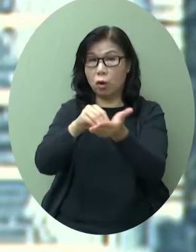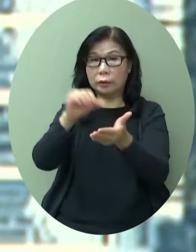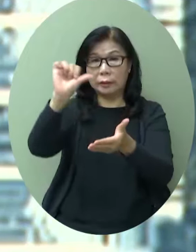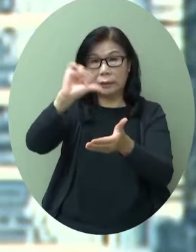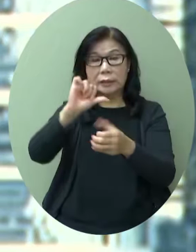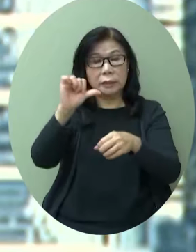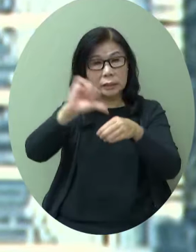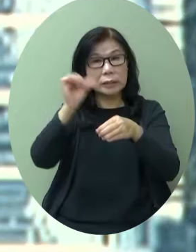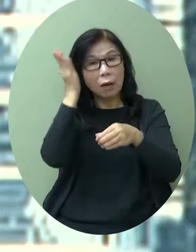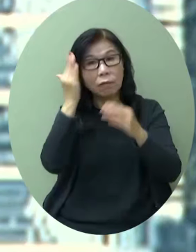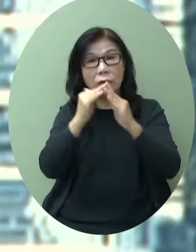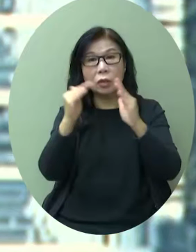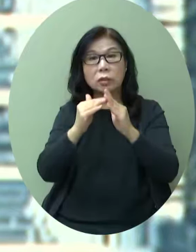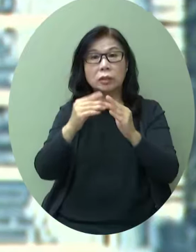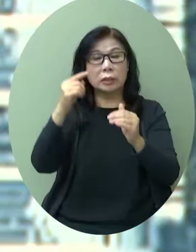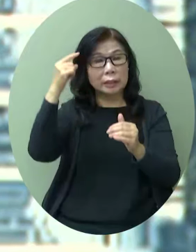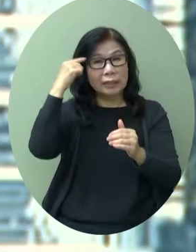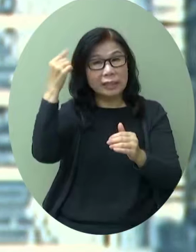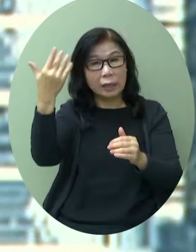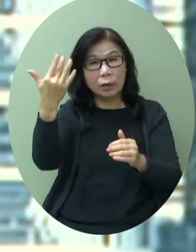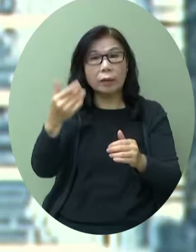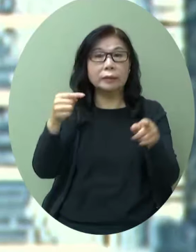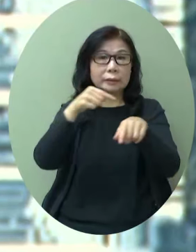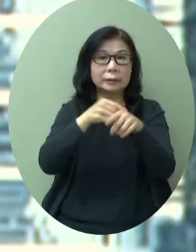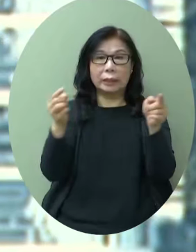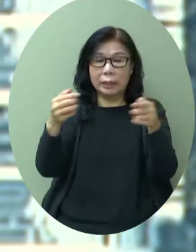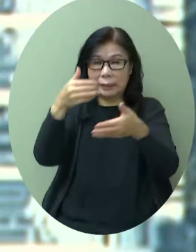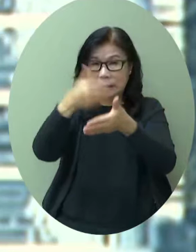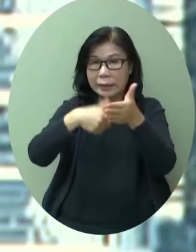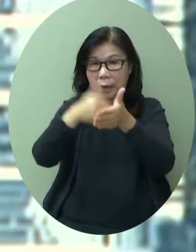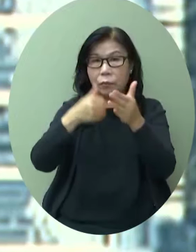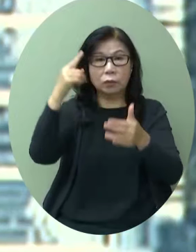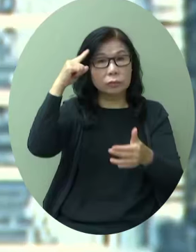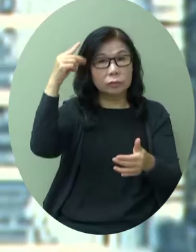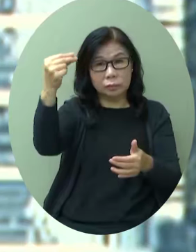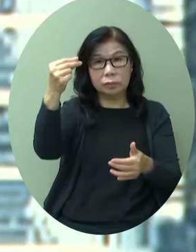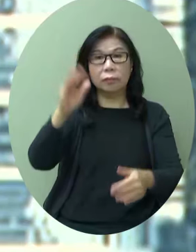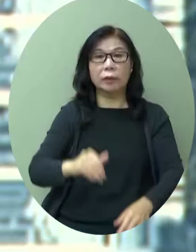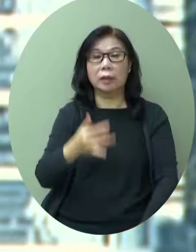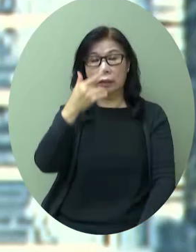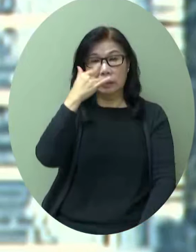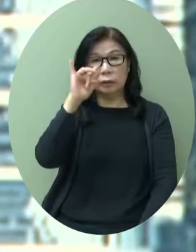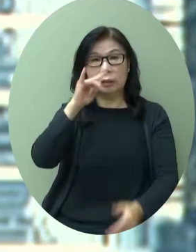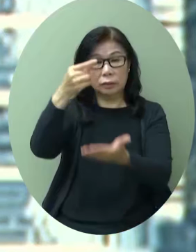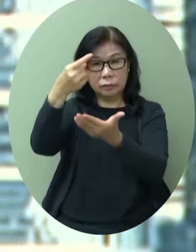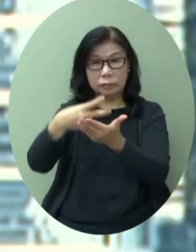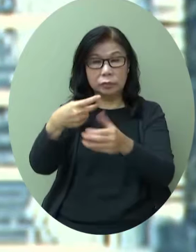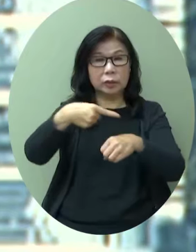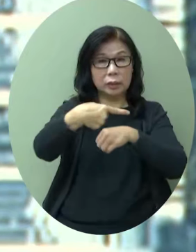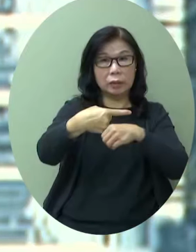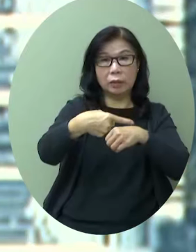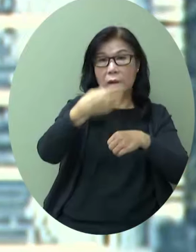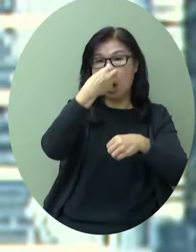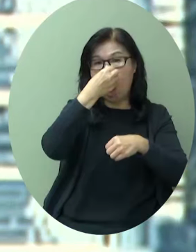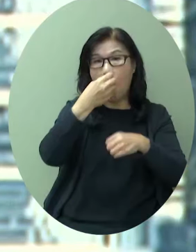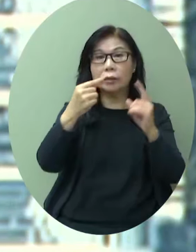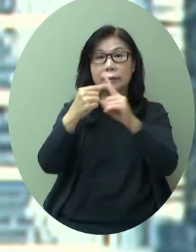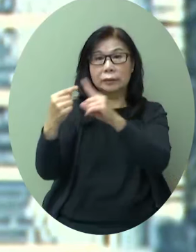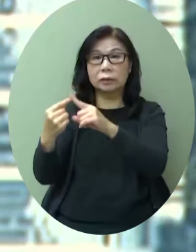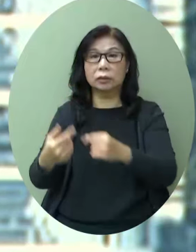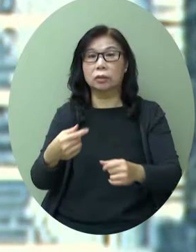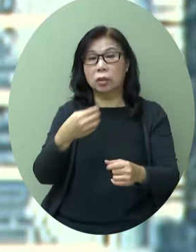檢測期呢，或者檢疫期呢，係縮短到去7天啊。呢個新嘅政策呢，第一期係適用於香港居民，